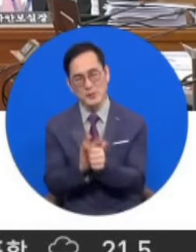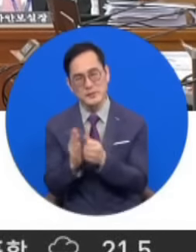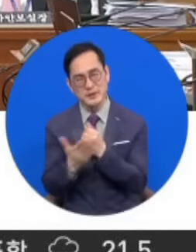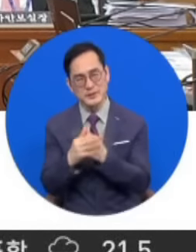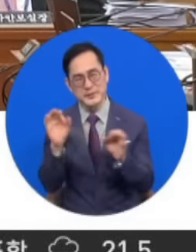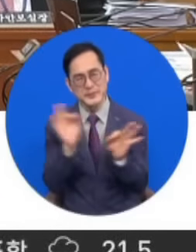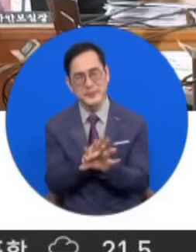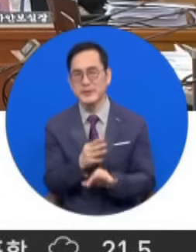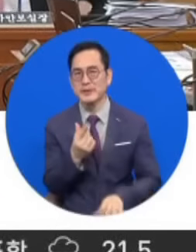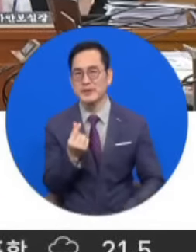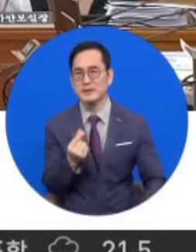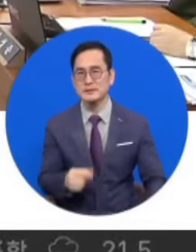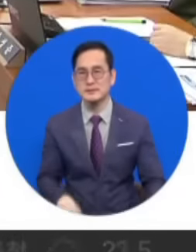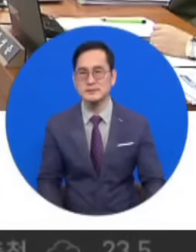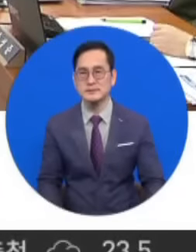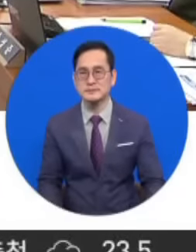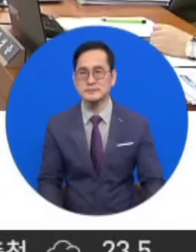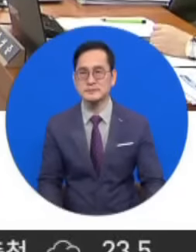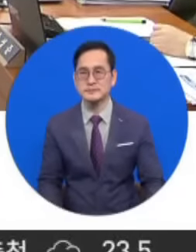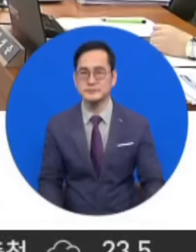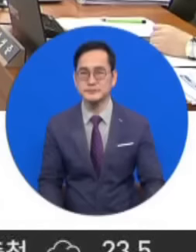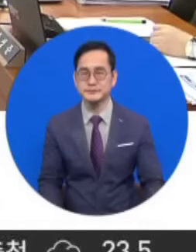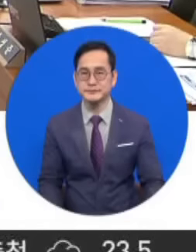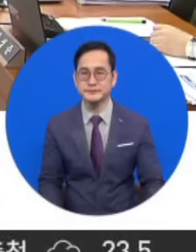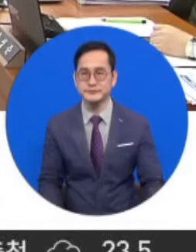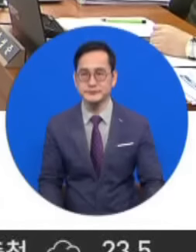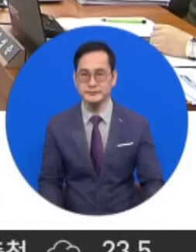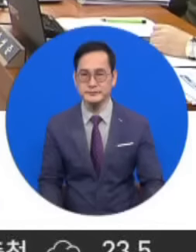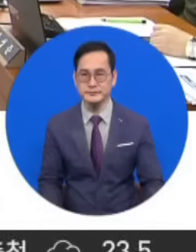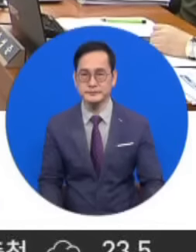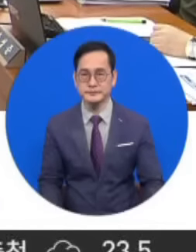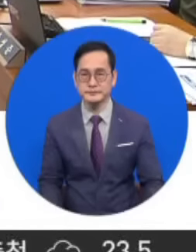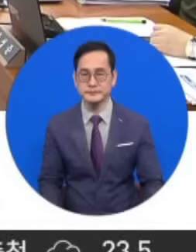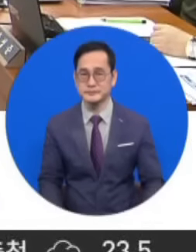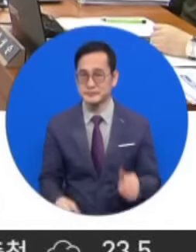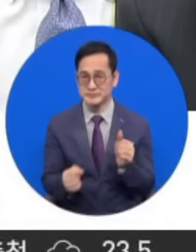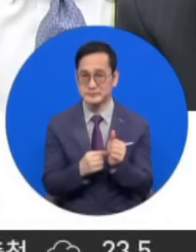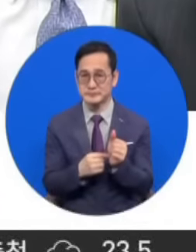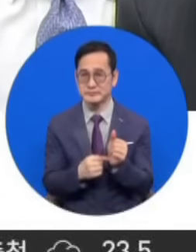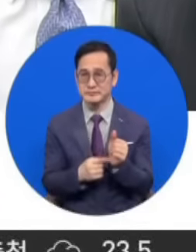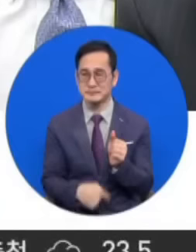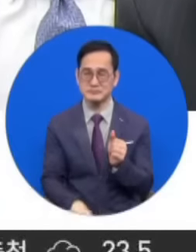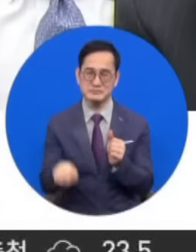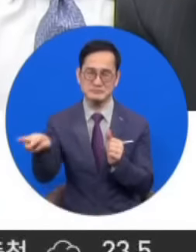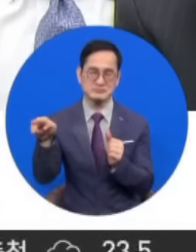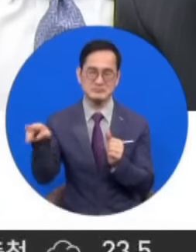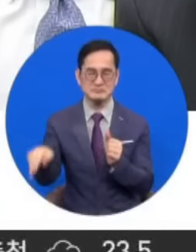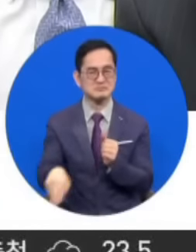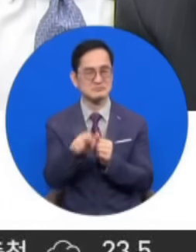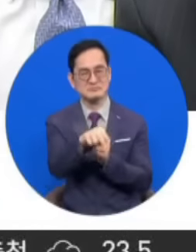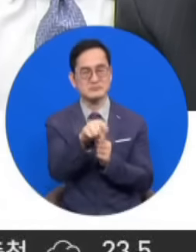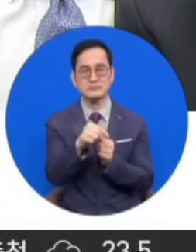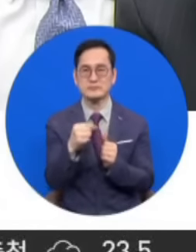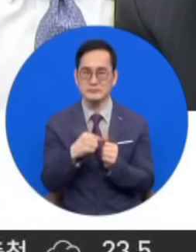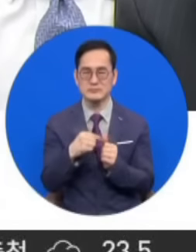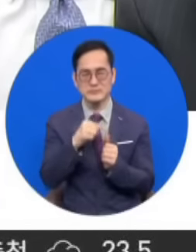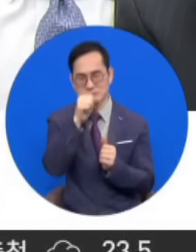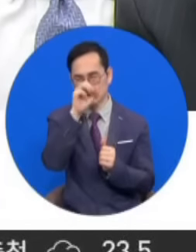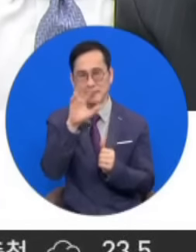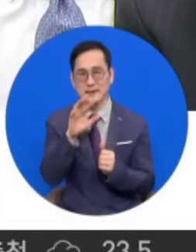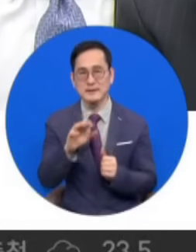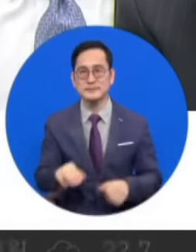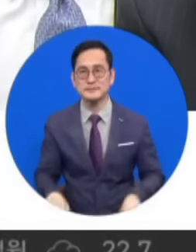있겠습니까? 서로의 상대방을 인정하지 않는 저런 정치의 태도가 결국 국회를 이제 파행으로 이끄는 거예요. 법사위도 마찬가지고